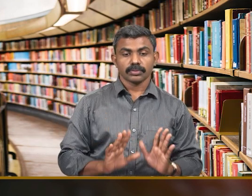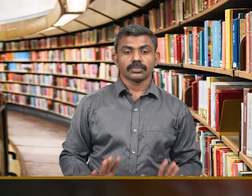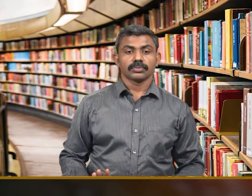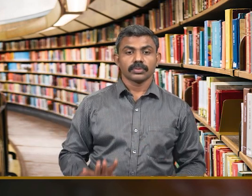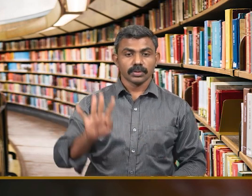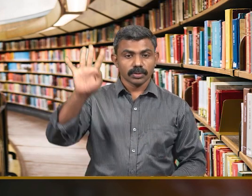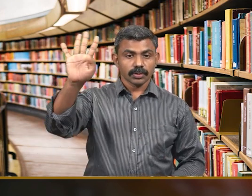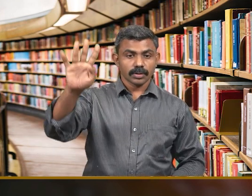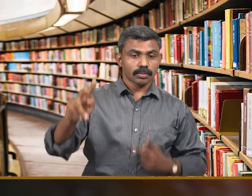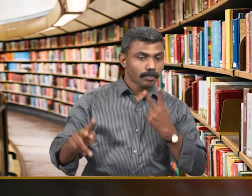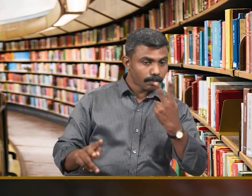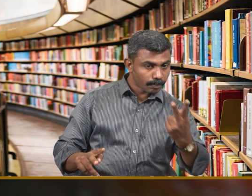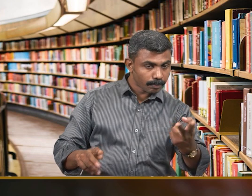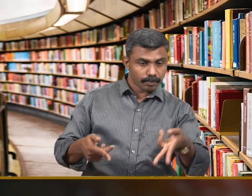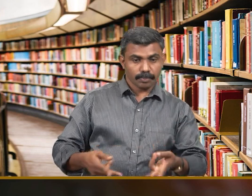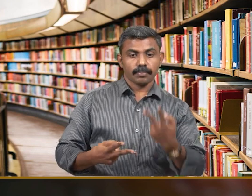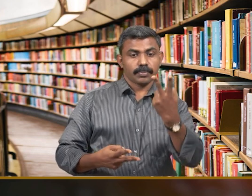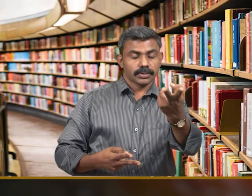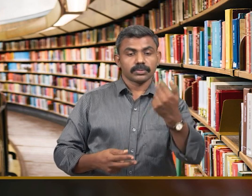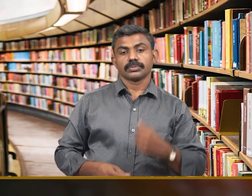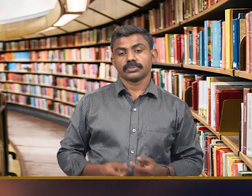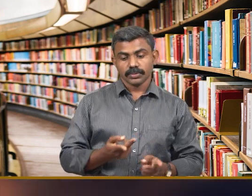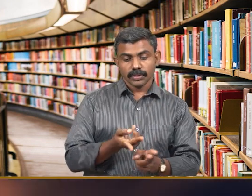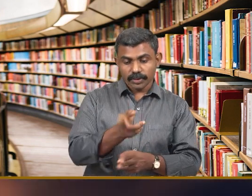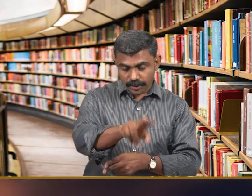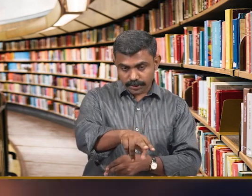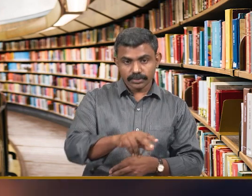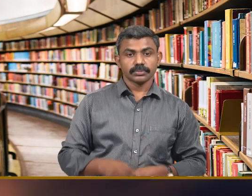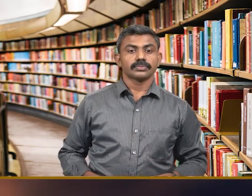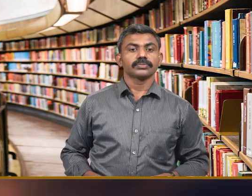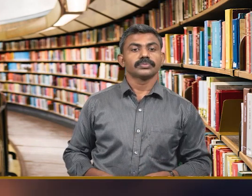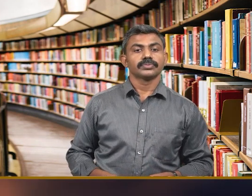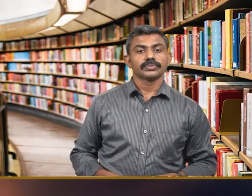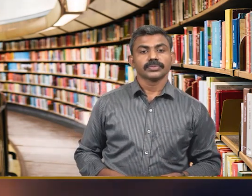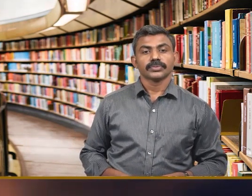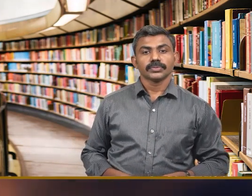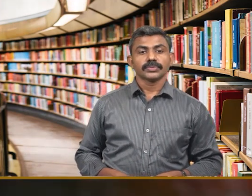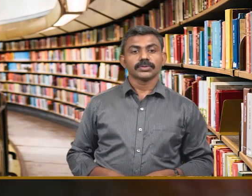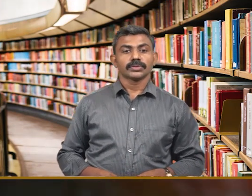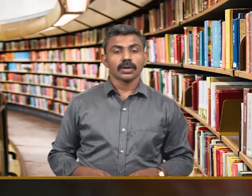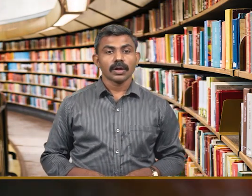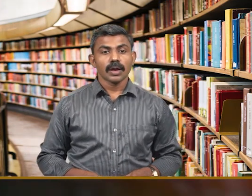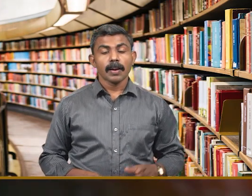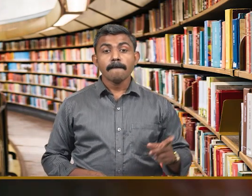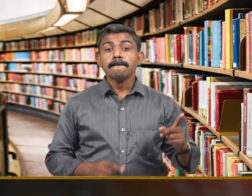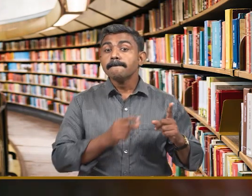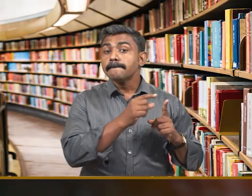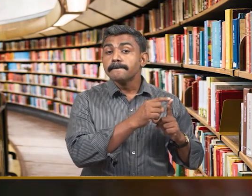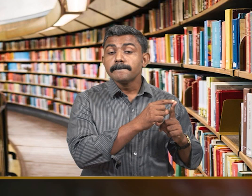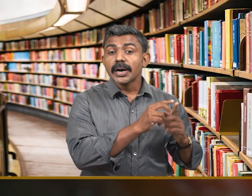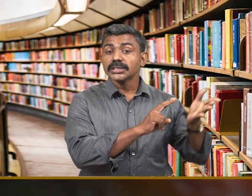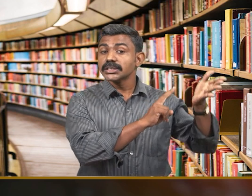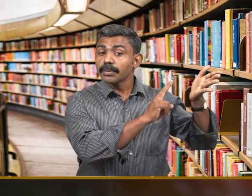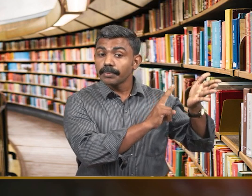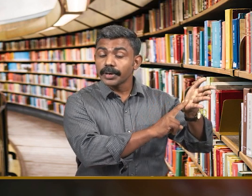இந்த நாலு தலைப்பில் நம்ம என்ன பண்ணோம் இப்போ பார்த்தோம். சரி, இப்போ அடுத்து நம்ம பார்க்குறது என்ன அப்படின்னா, பாசிச நாசிச எழுச்சி